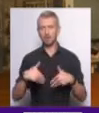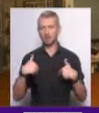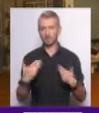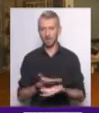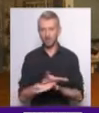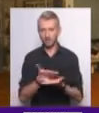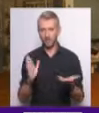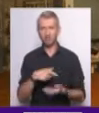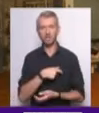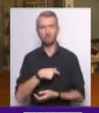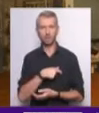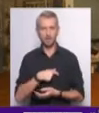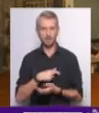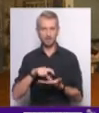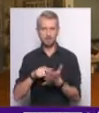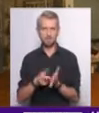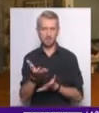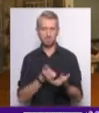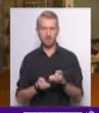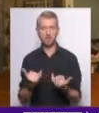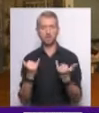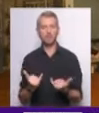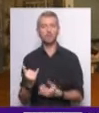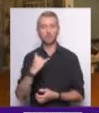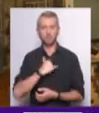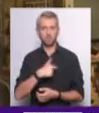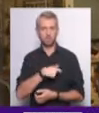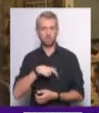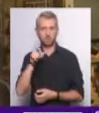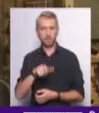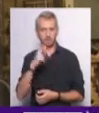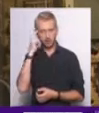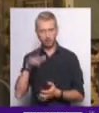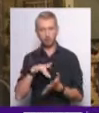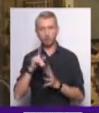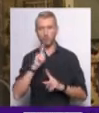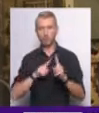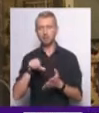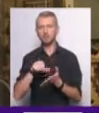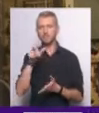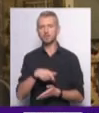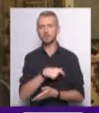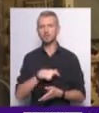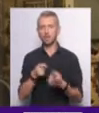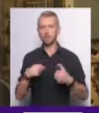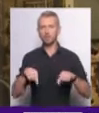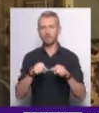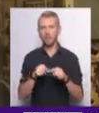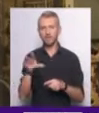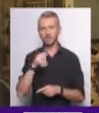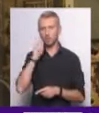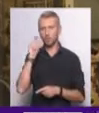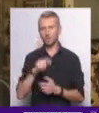ефірі депутатської приймальні. Сьогодні до нашої студії завітав депутат Київської міської ради, представник депутатської фракції